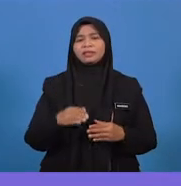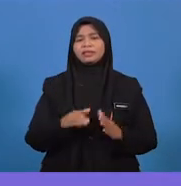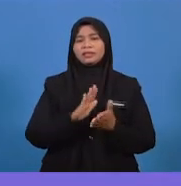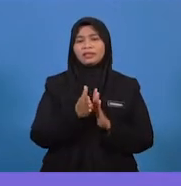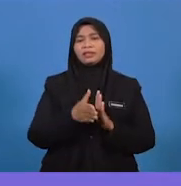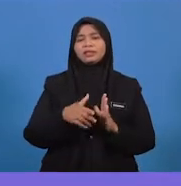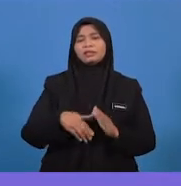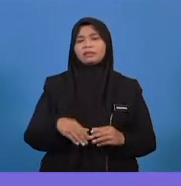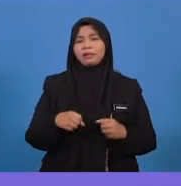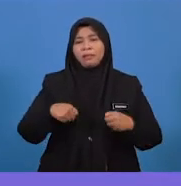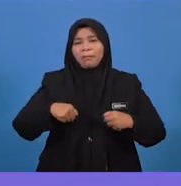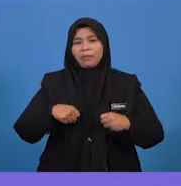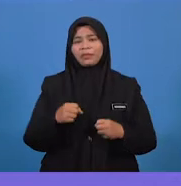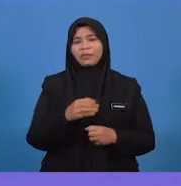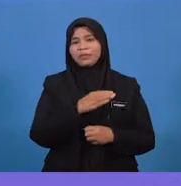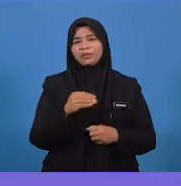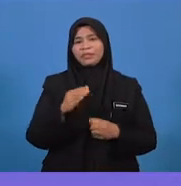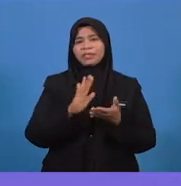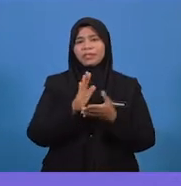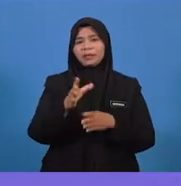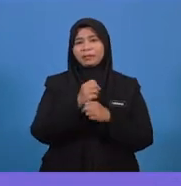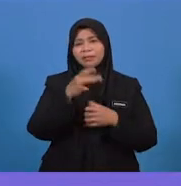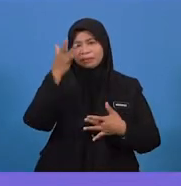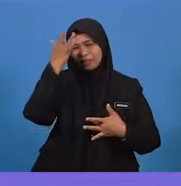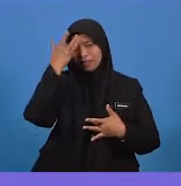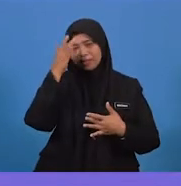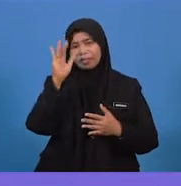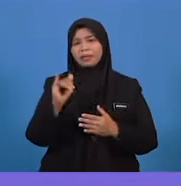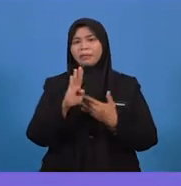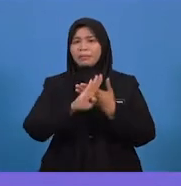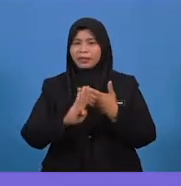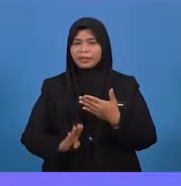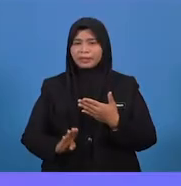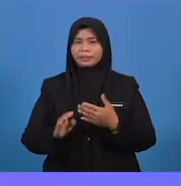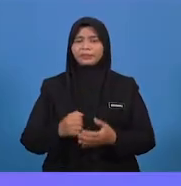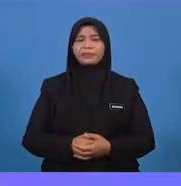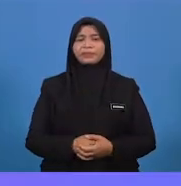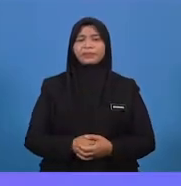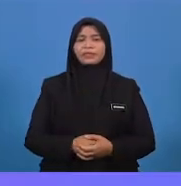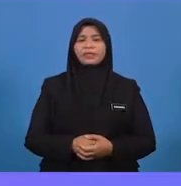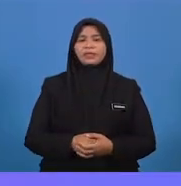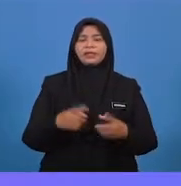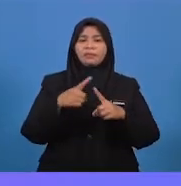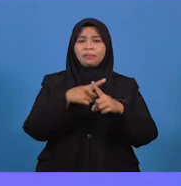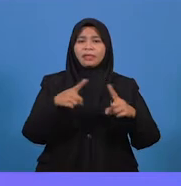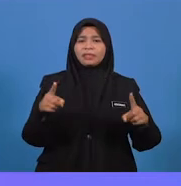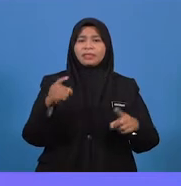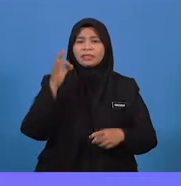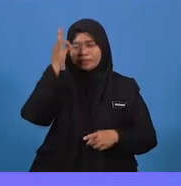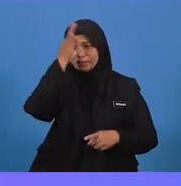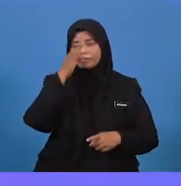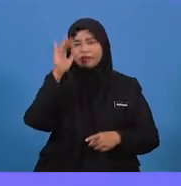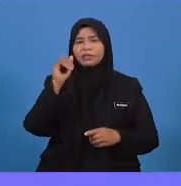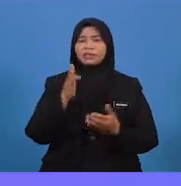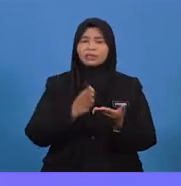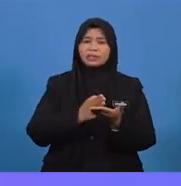mendapat penyakit-penyakit yang berbahaya. Na'udzubillahi min zalik. Perbezaan sifat yang seterusnya